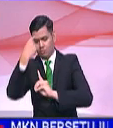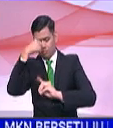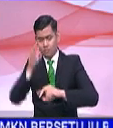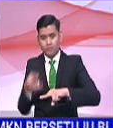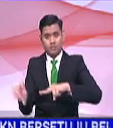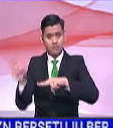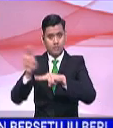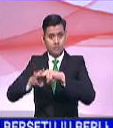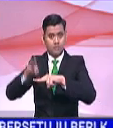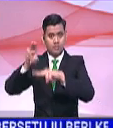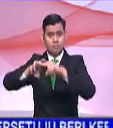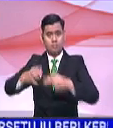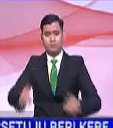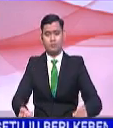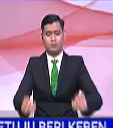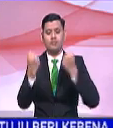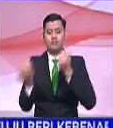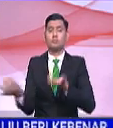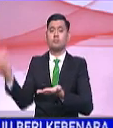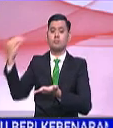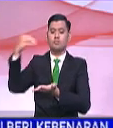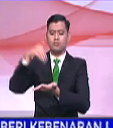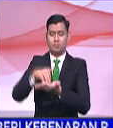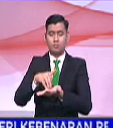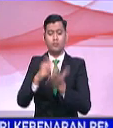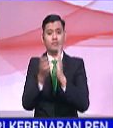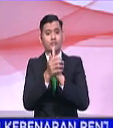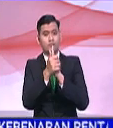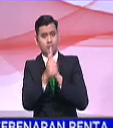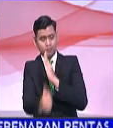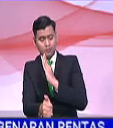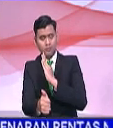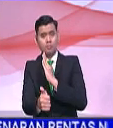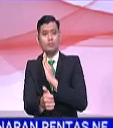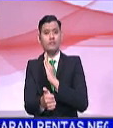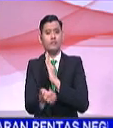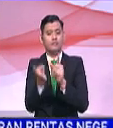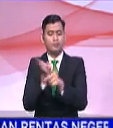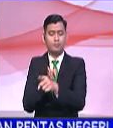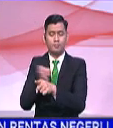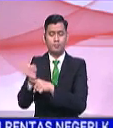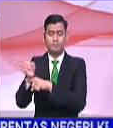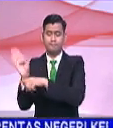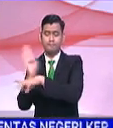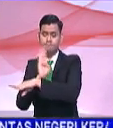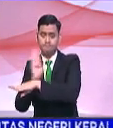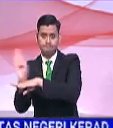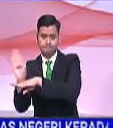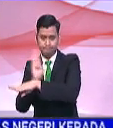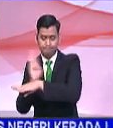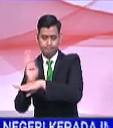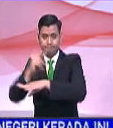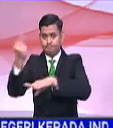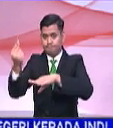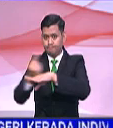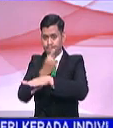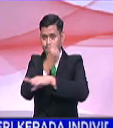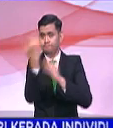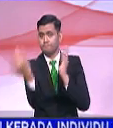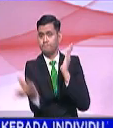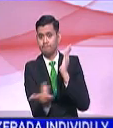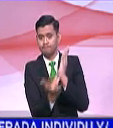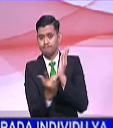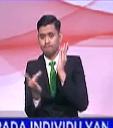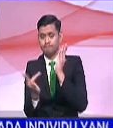And it has also demonstrated the importance of upgrading and strengthening our technology and